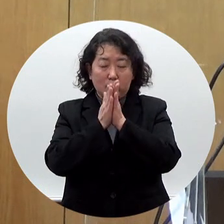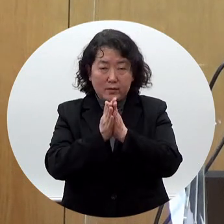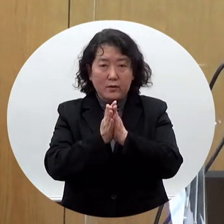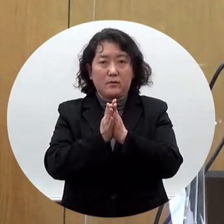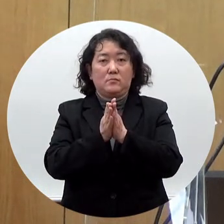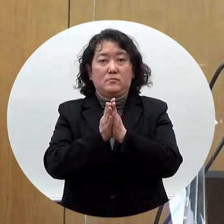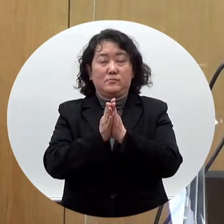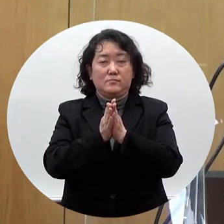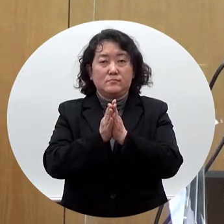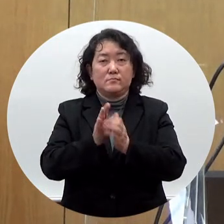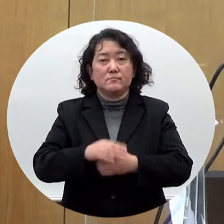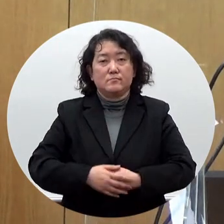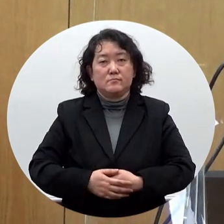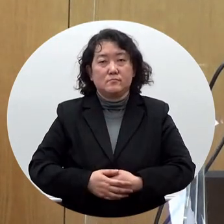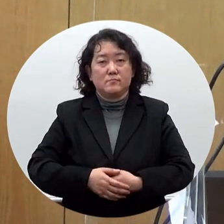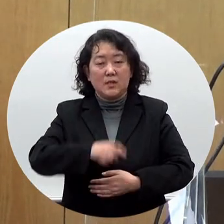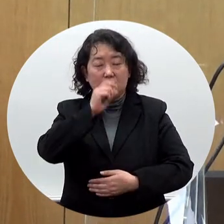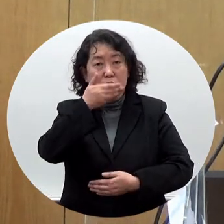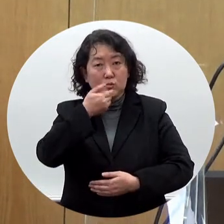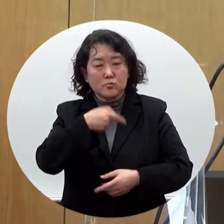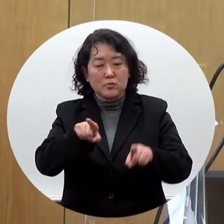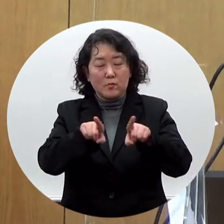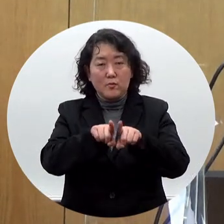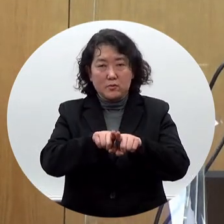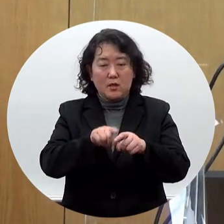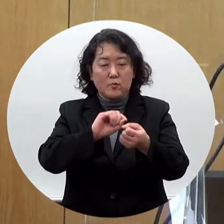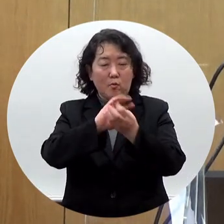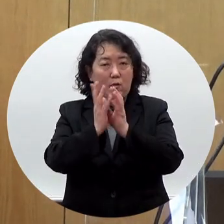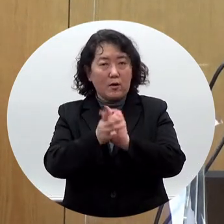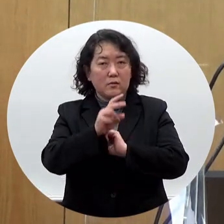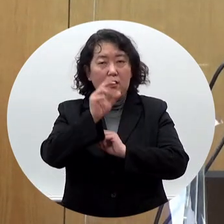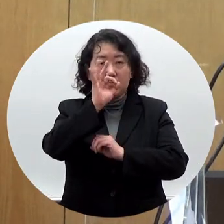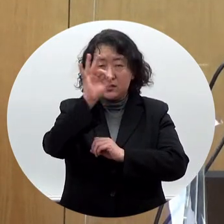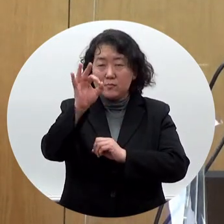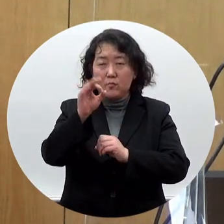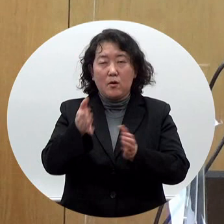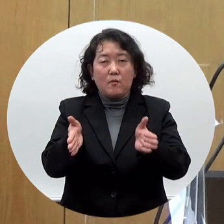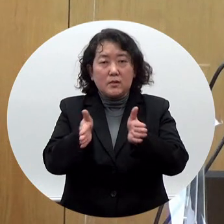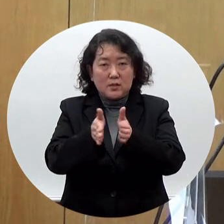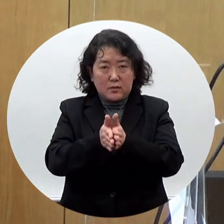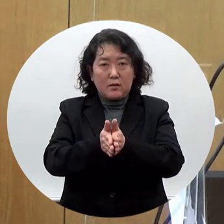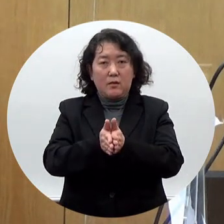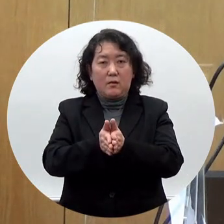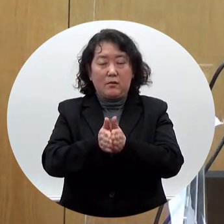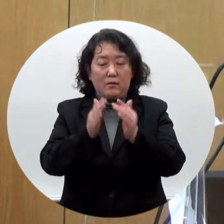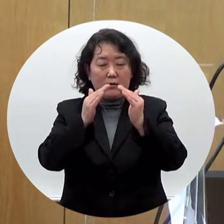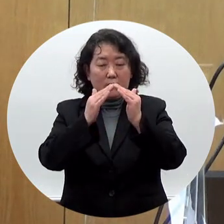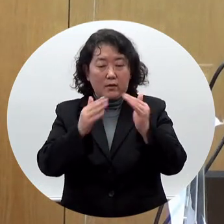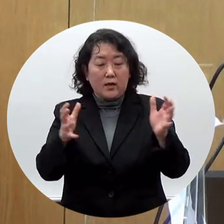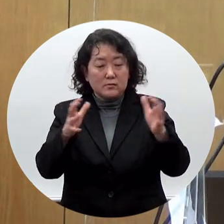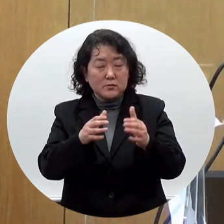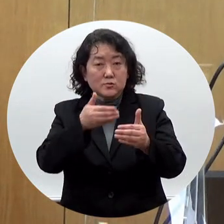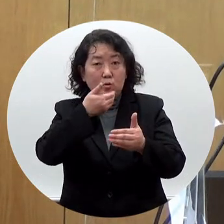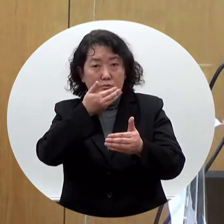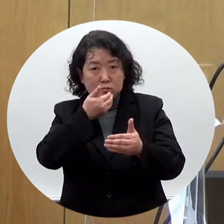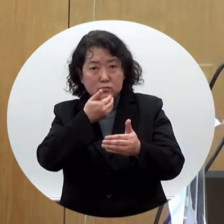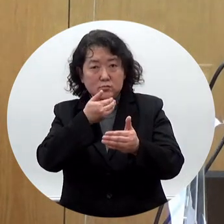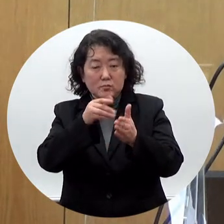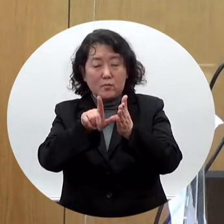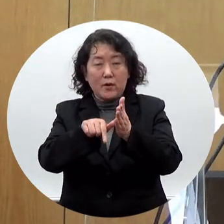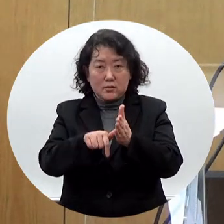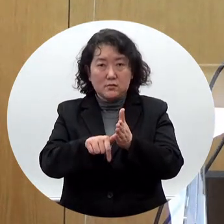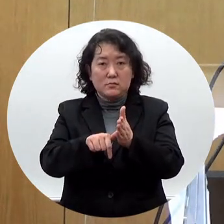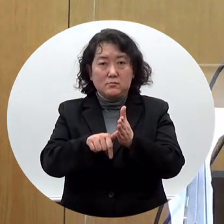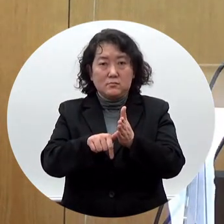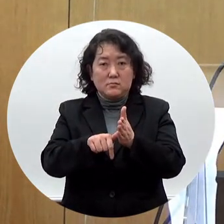。飲食を伴うお花見も含めてでございますけれども、会食というふうなことを行う場合